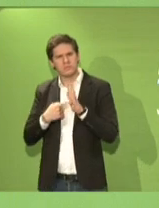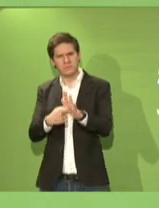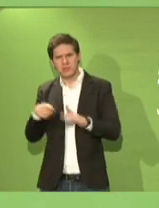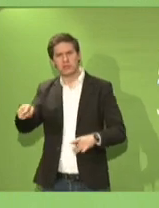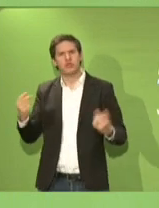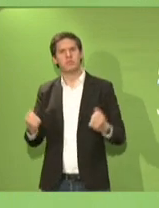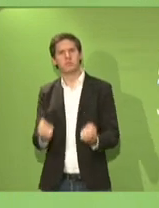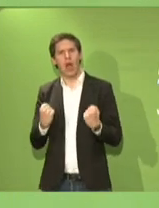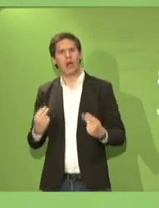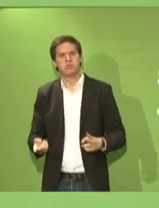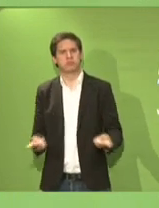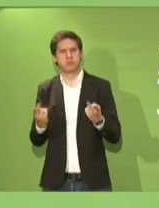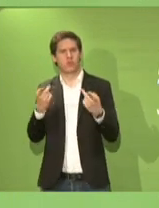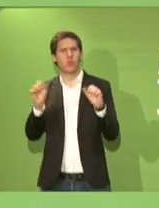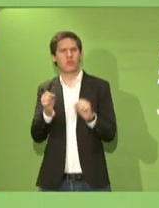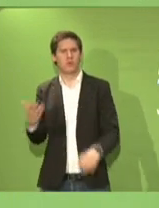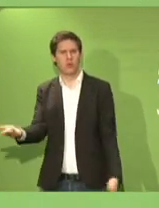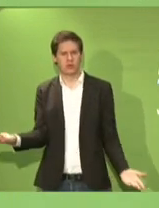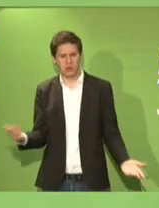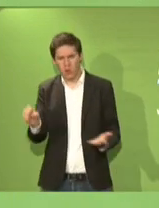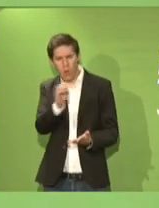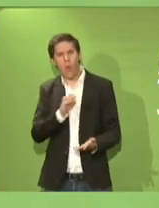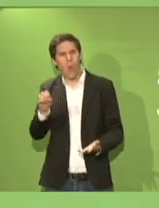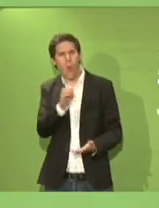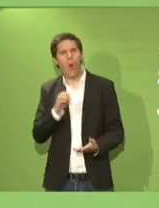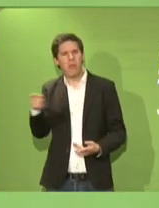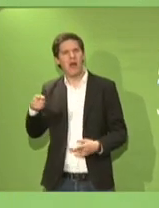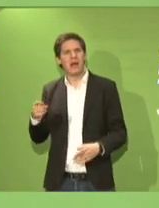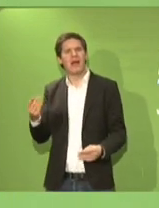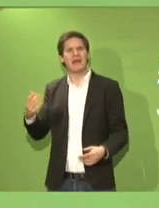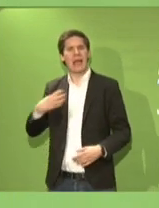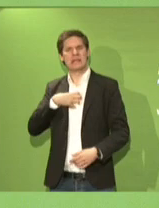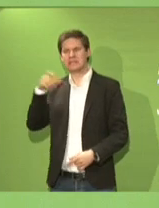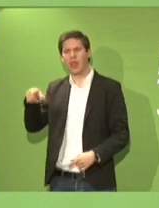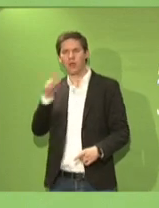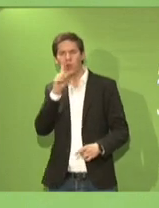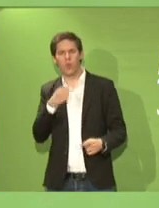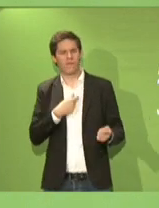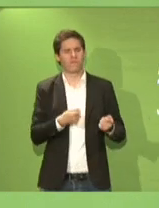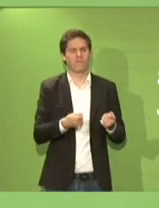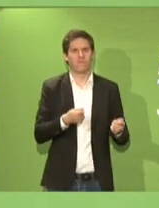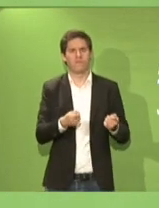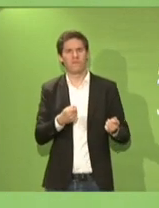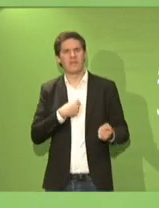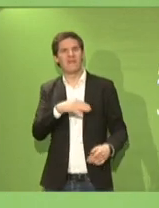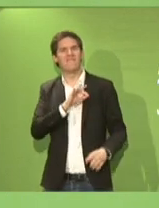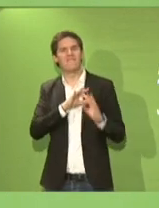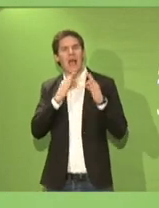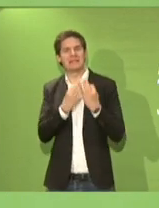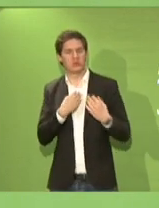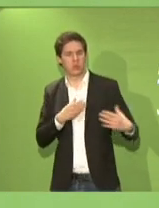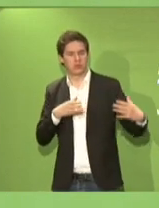zu haben. In Europa paktiert die Kanzlerin jetzt mit einer Fraktion, die